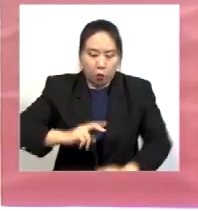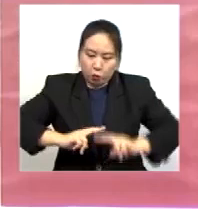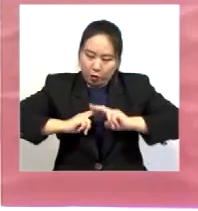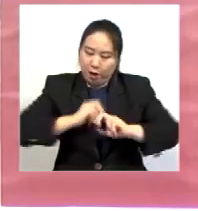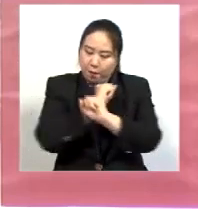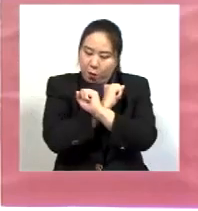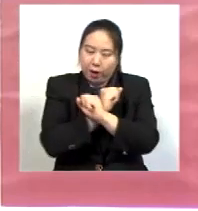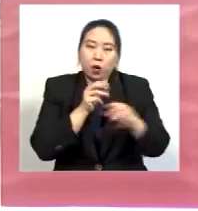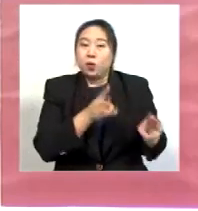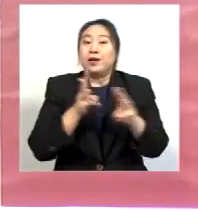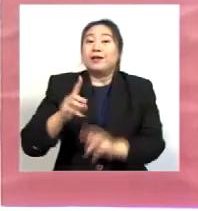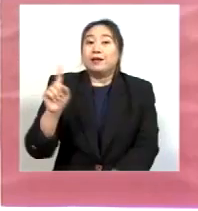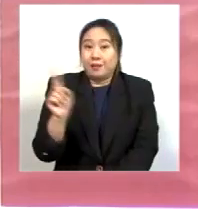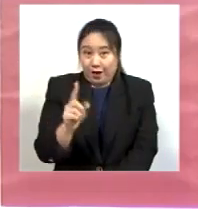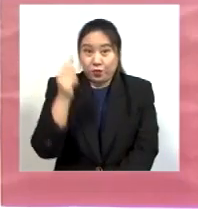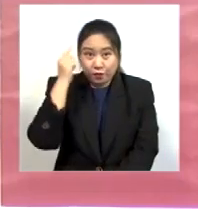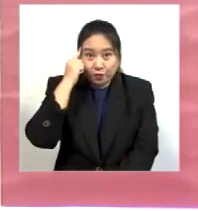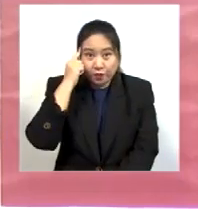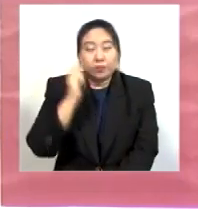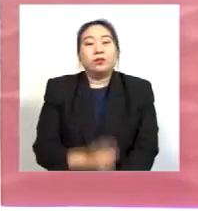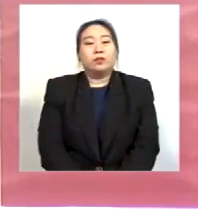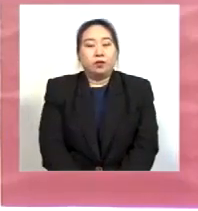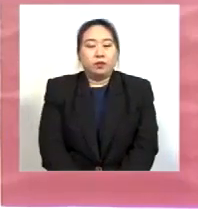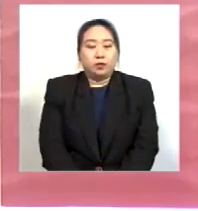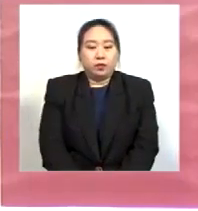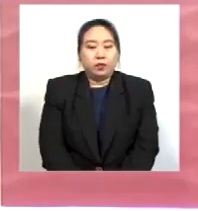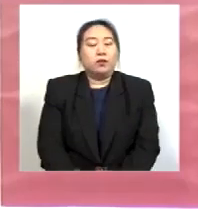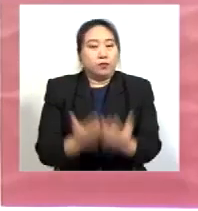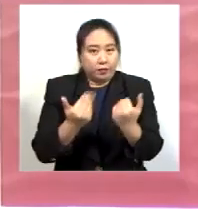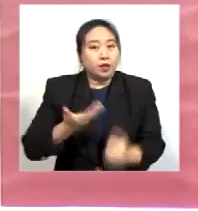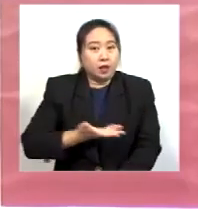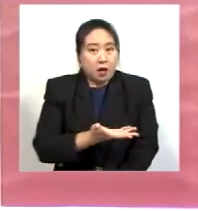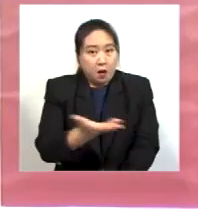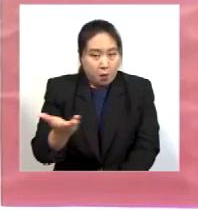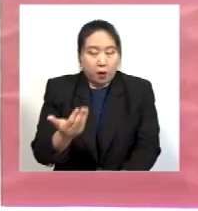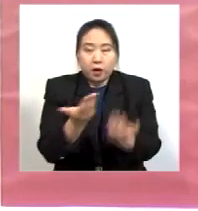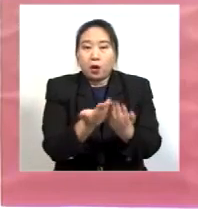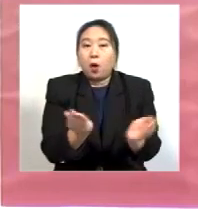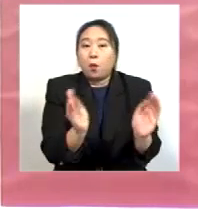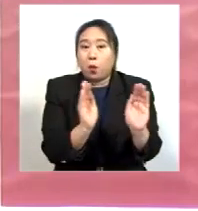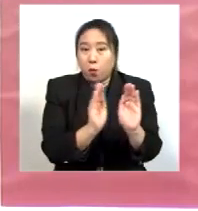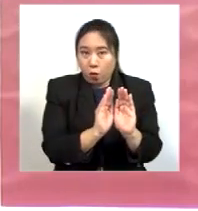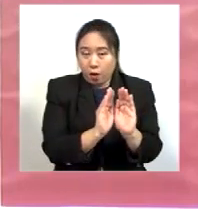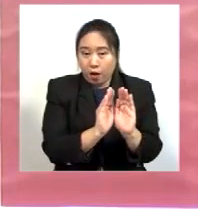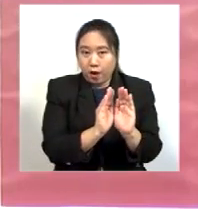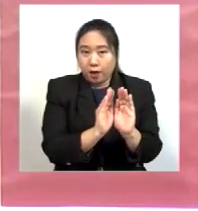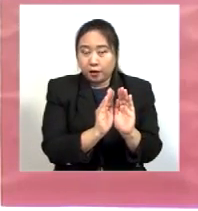ครับในการที่จะป้องกันการติดเชื้อนะครับแล้วก็ทุกคนอยู่ในครอบครัวนะครับท่าน